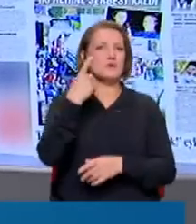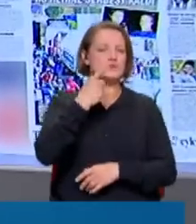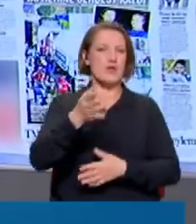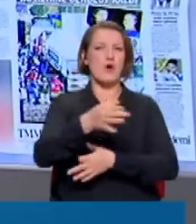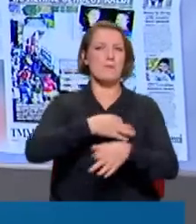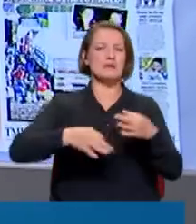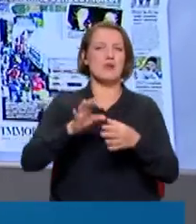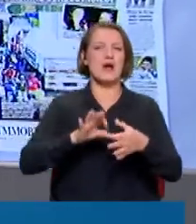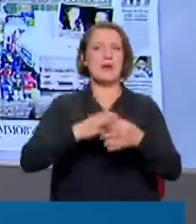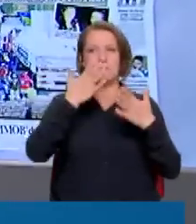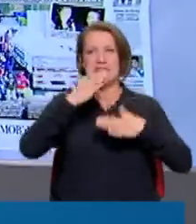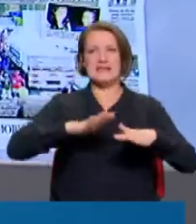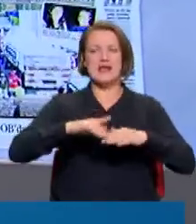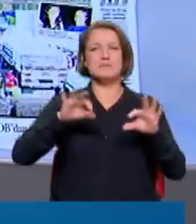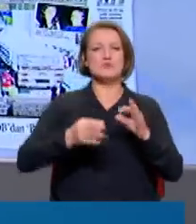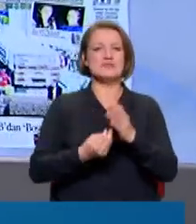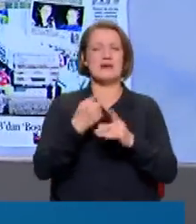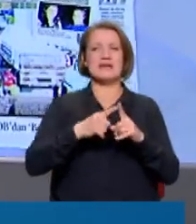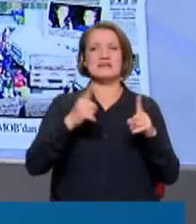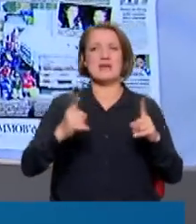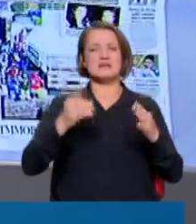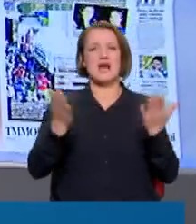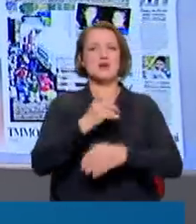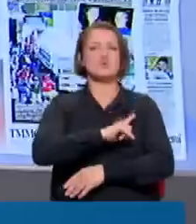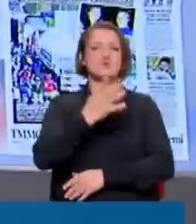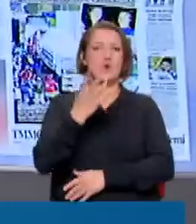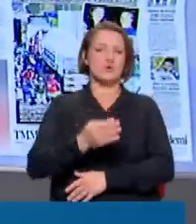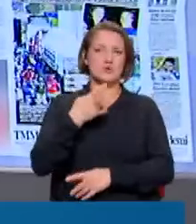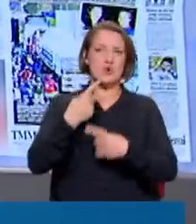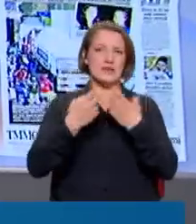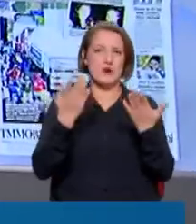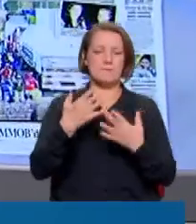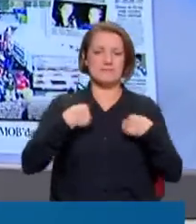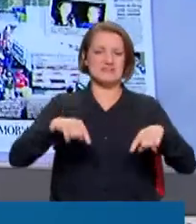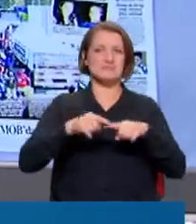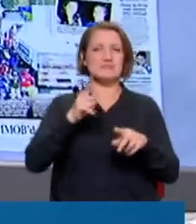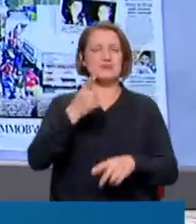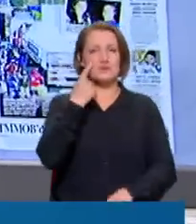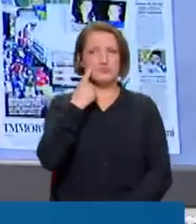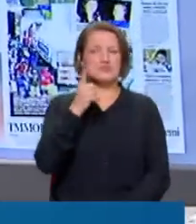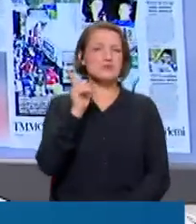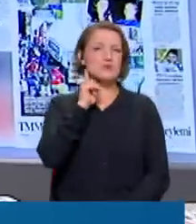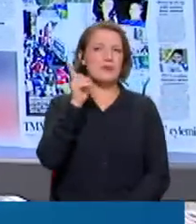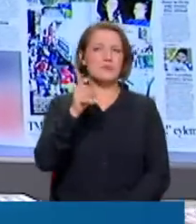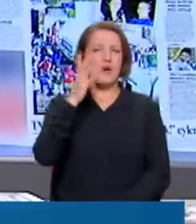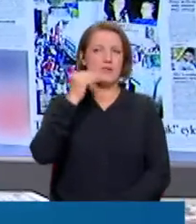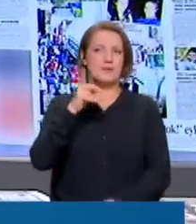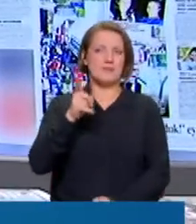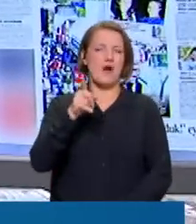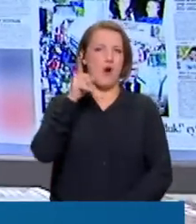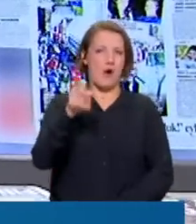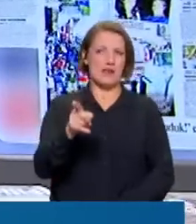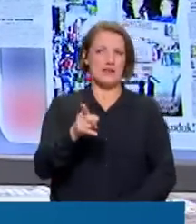harekat dair beklentinin bu sabah itibariyle daha güçlü olduğu söyleniyor Tabii bizim de bir gözümüz bir kulağımız Bu anlamda